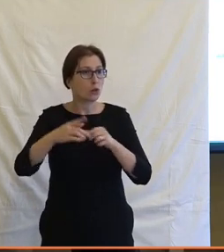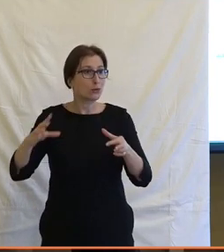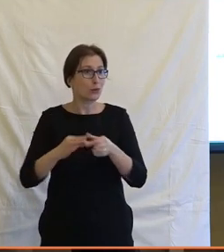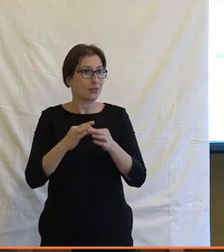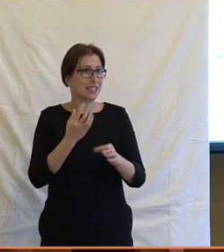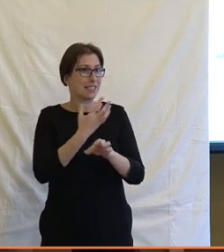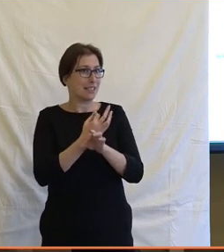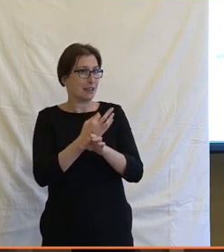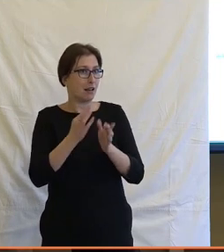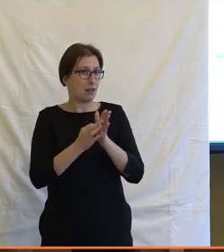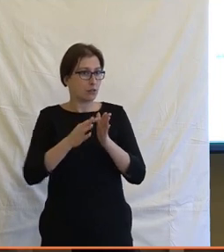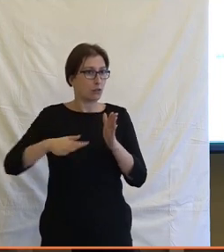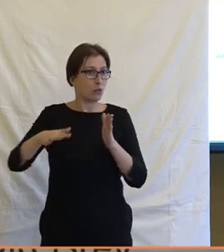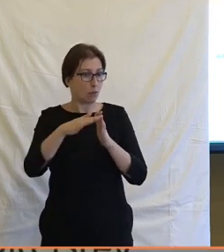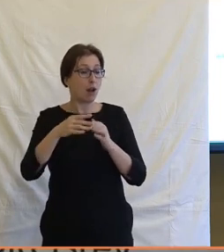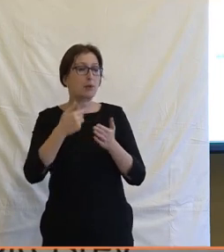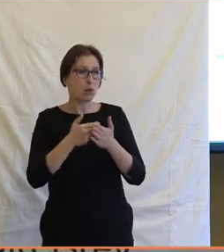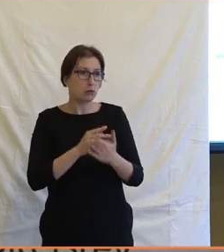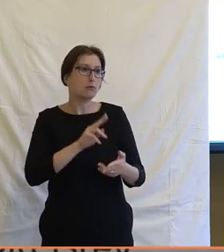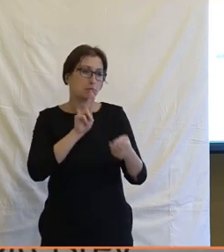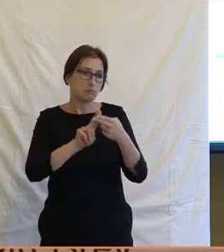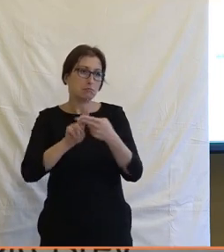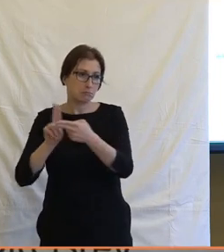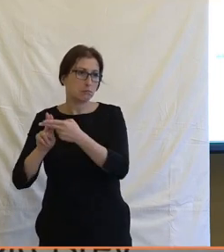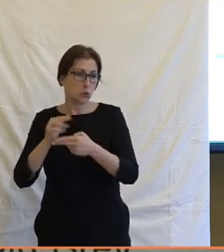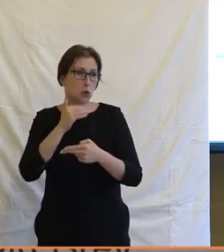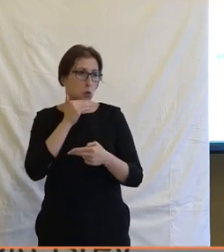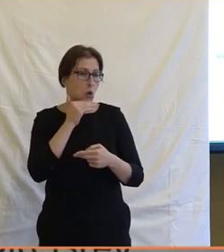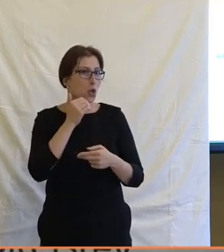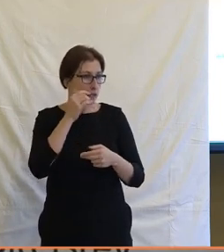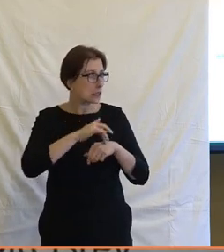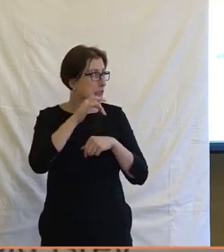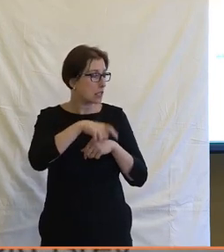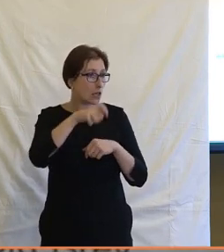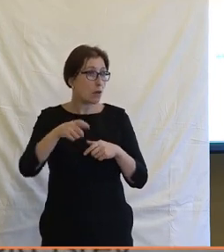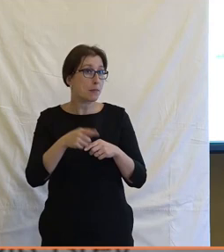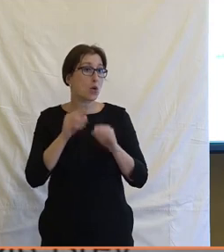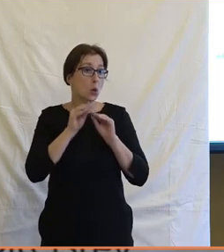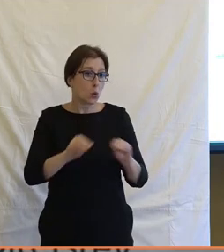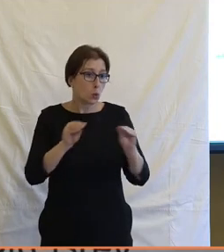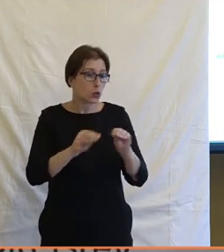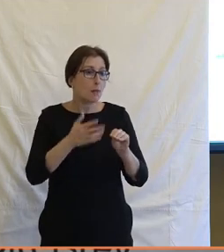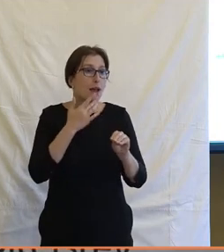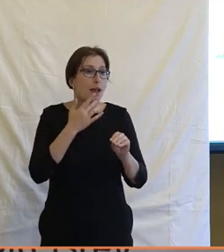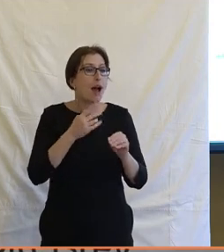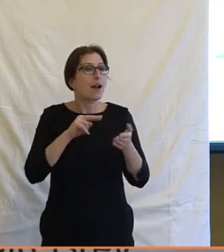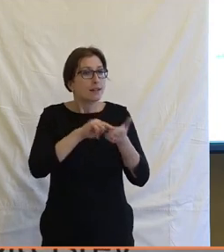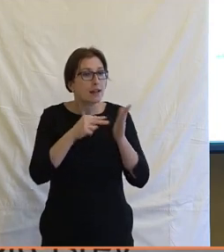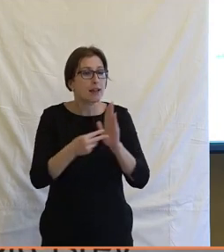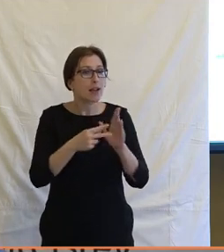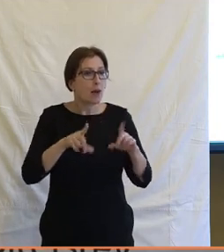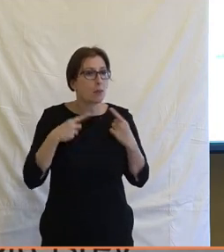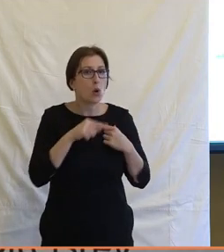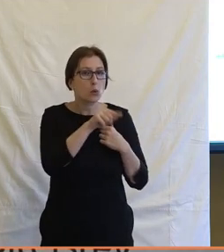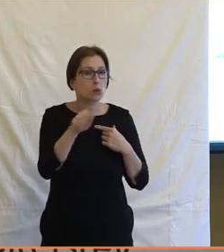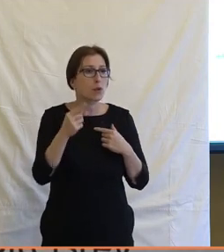jsme hodně, řeknu, v kontaktu po celé republice, a krom toho, že vlastně učíme využívat ty digitální technologie právě proto, aby